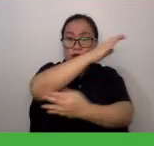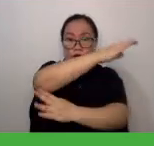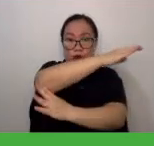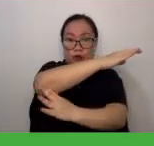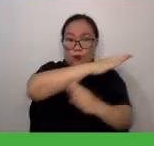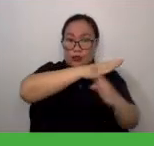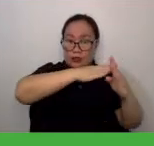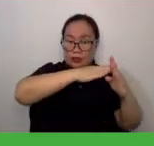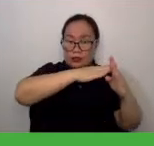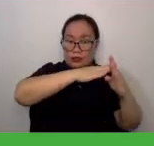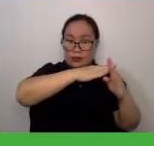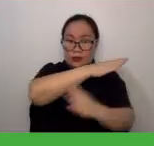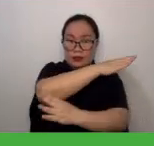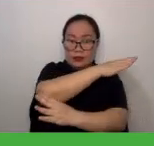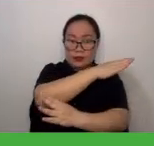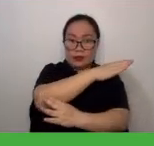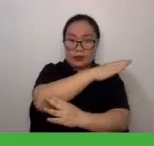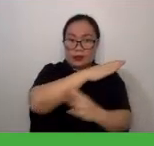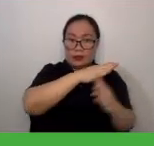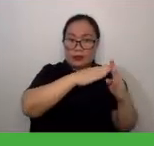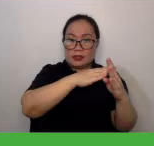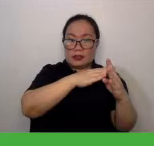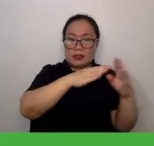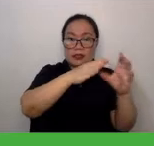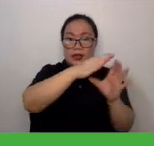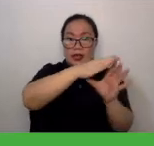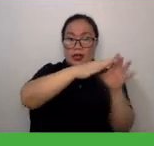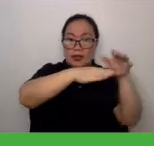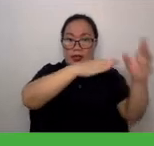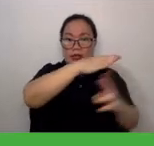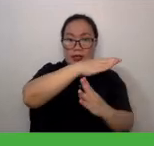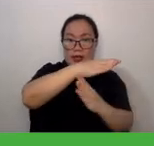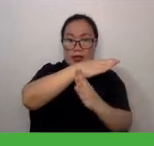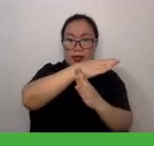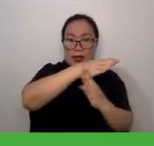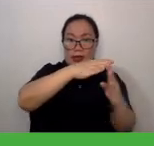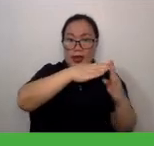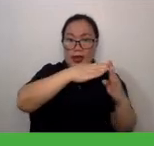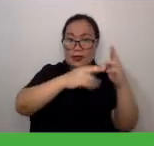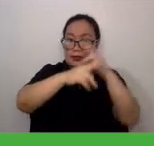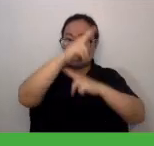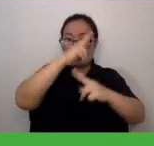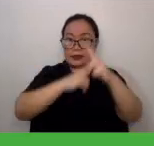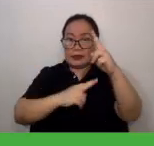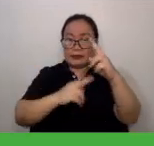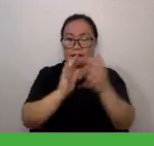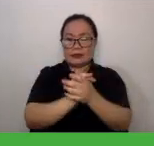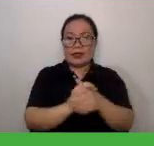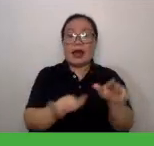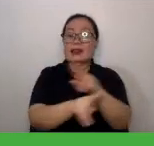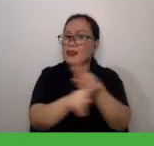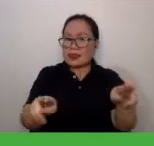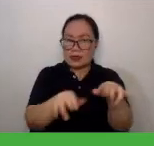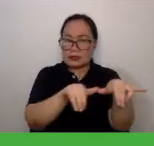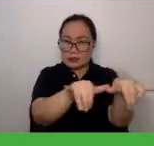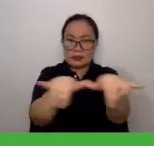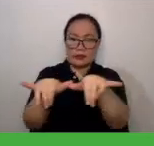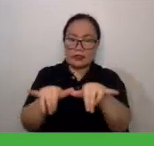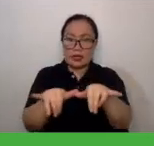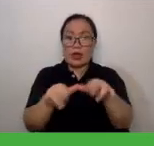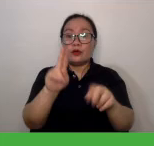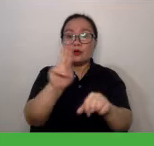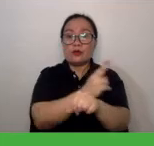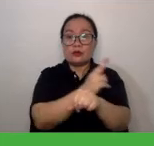cubit, yung ano tawag nito, yung hand. So dun pumasok yung mga yon. So non-standard. They are